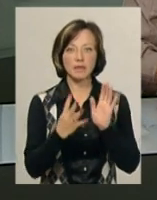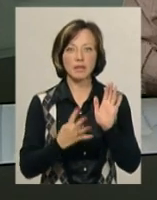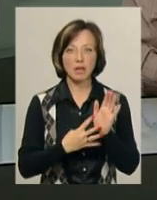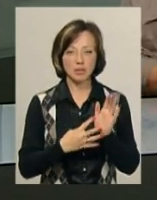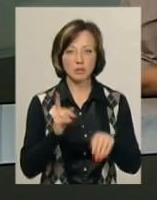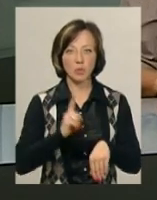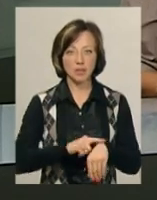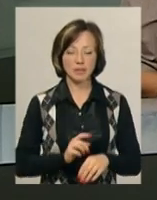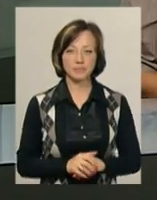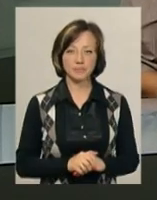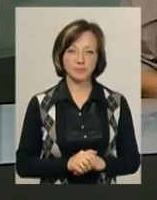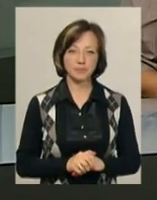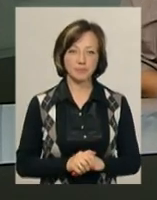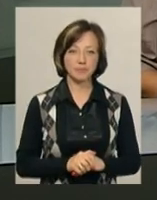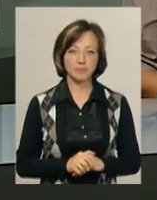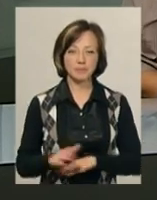19-й годині.